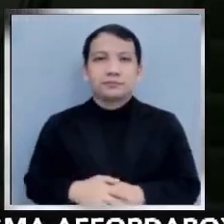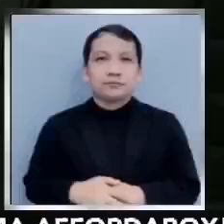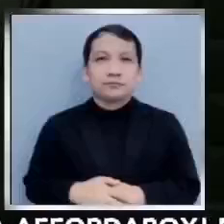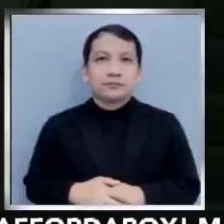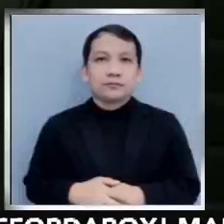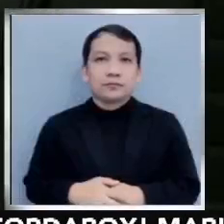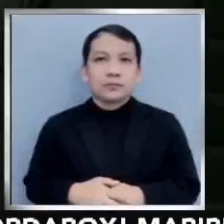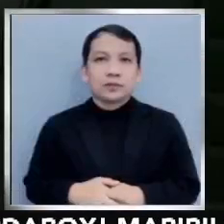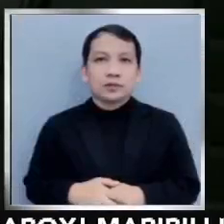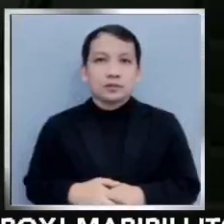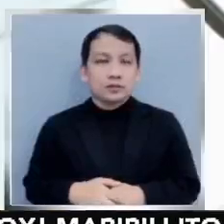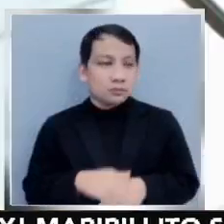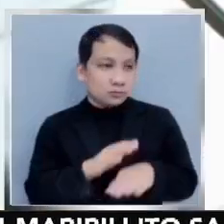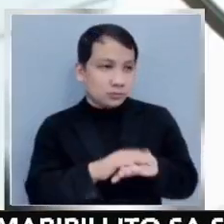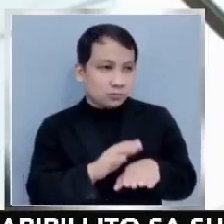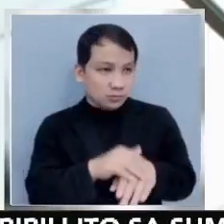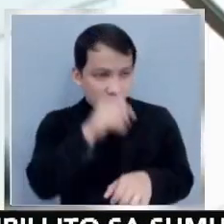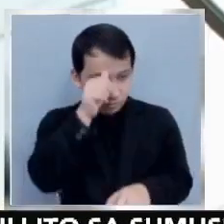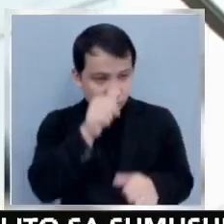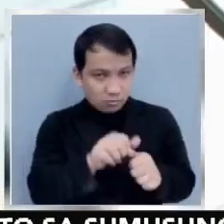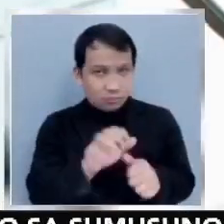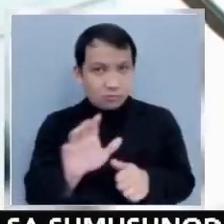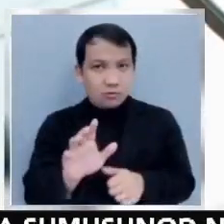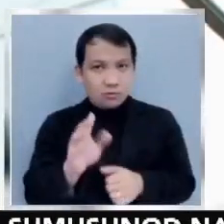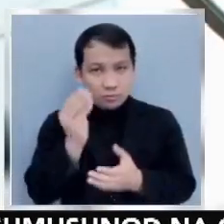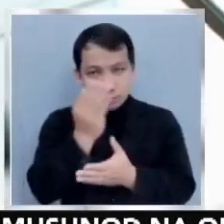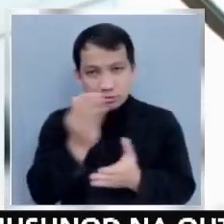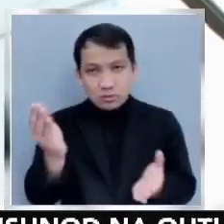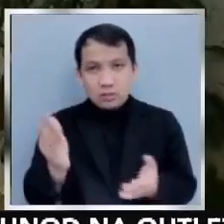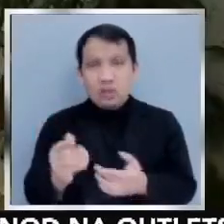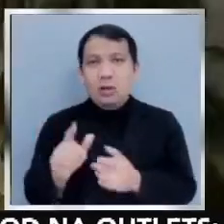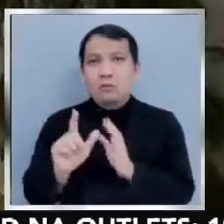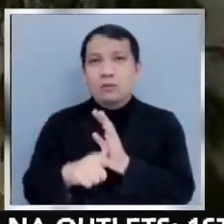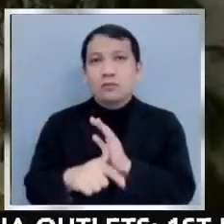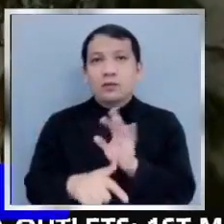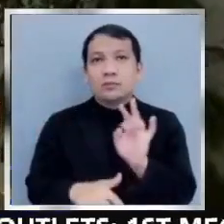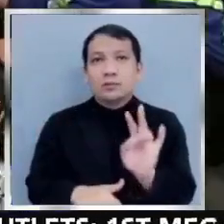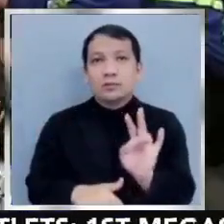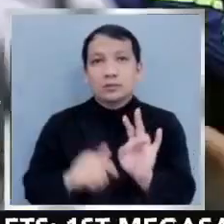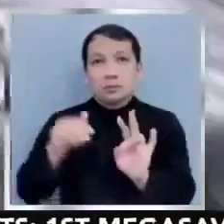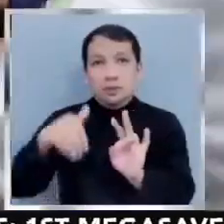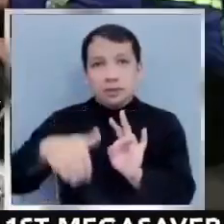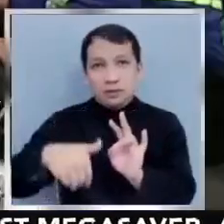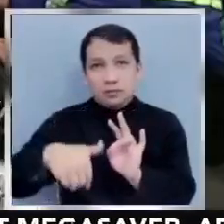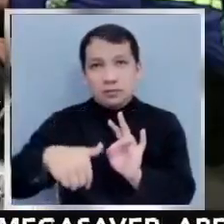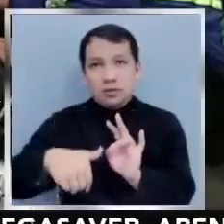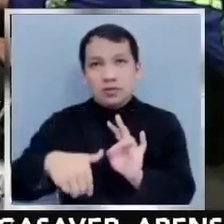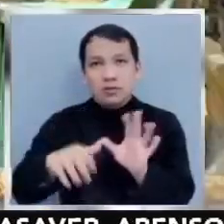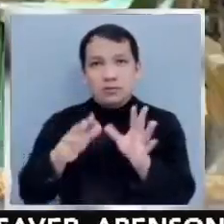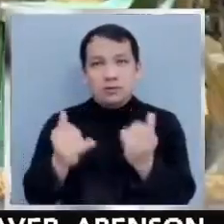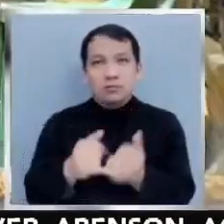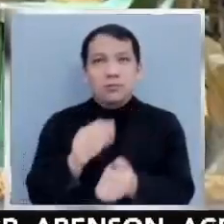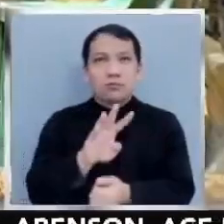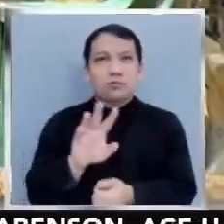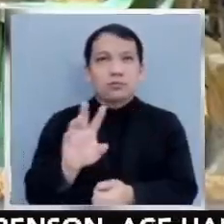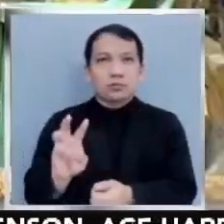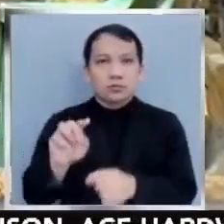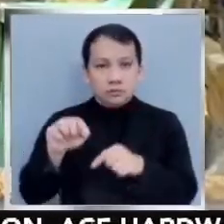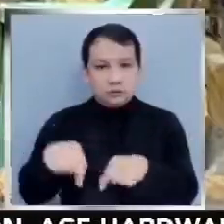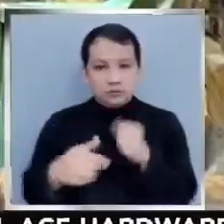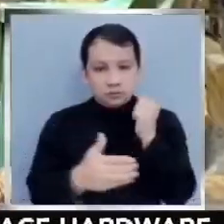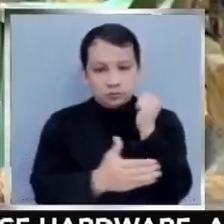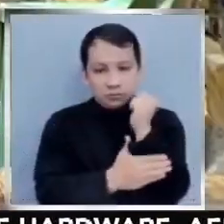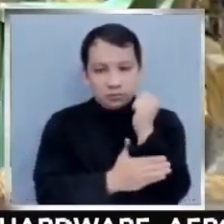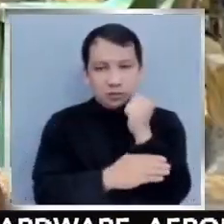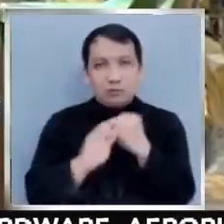Paalala lang po, meron tayong water interruption. Mamaya pong alas 7 ng gabi. Sa barangay 446 sa Sampaloc, Maynila, ilang